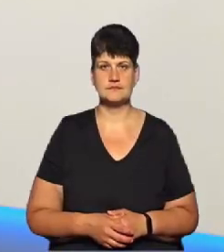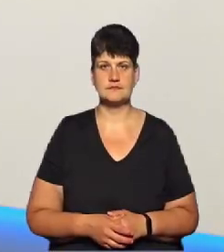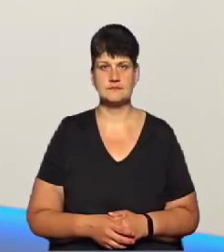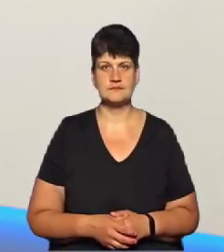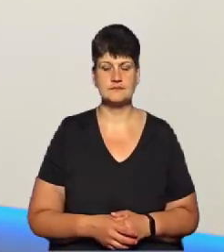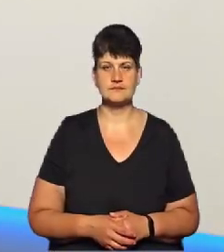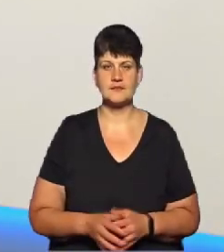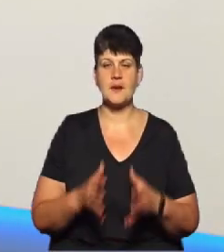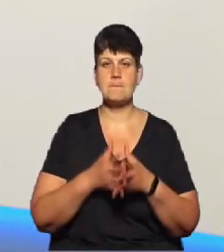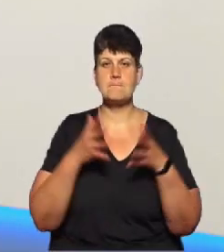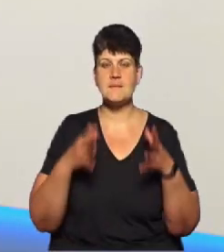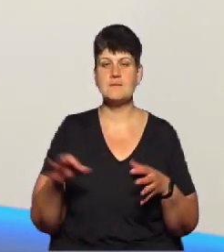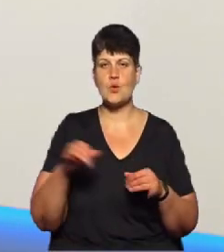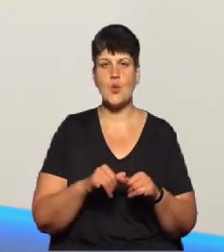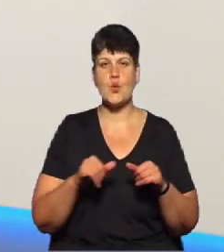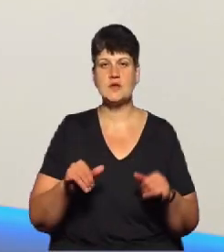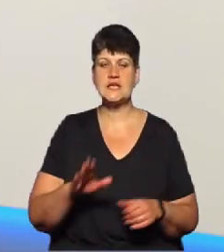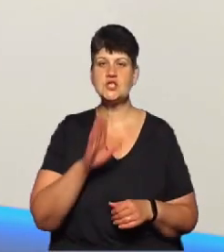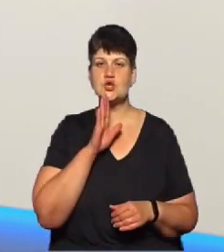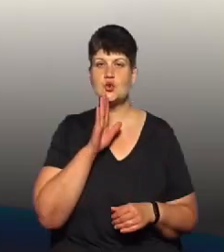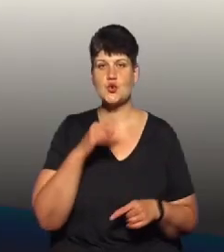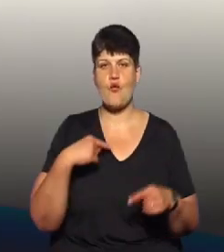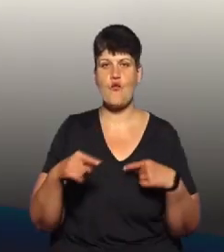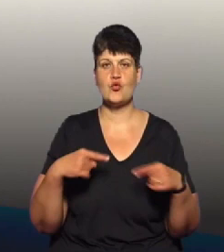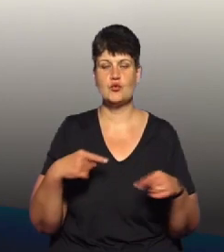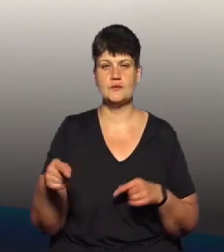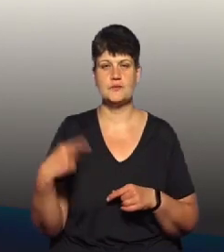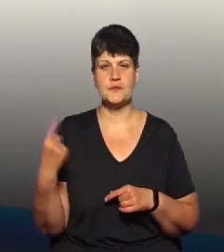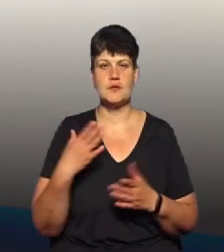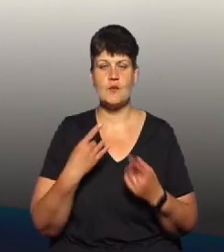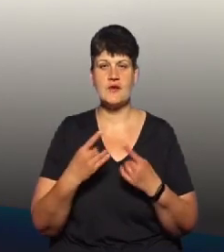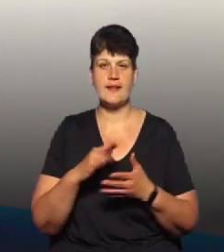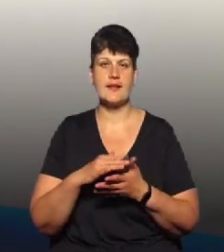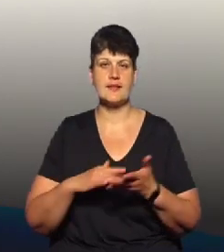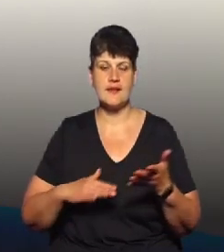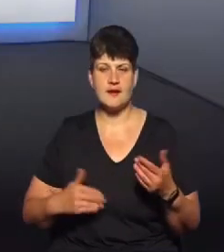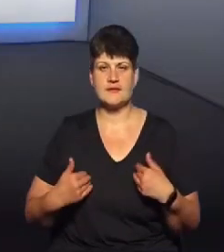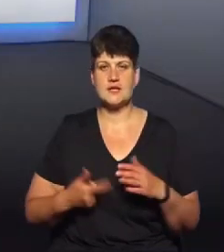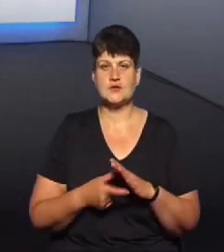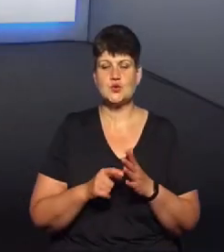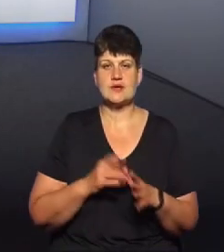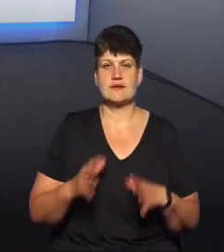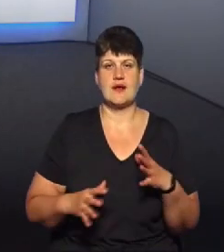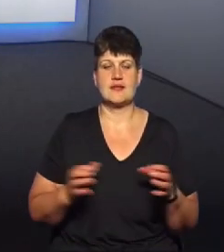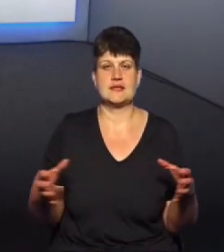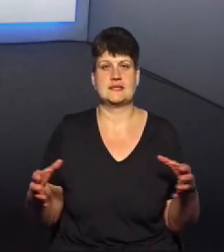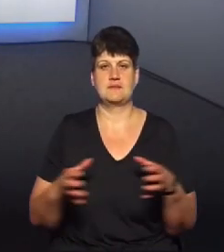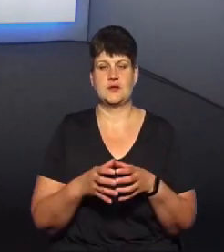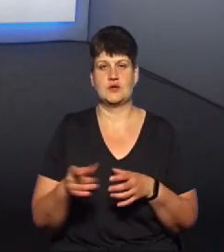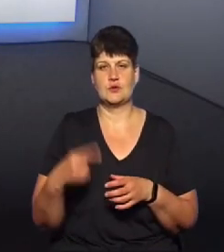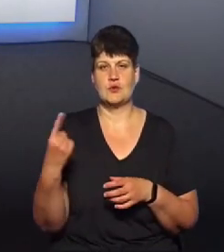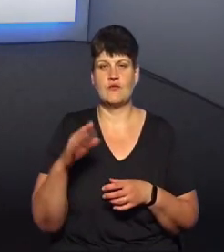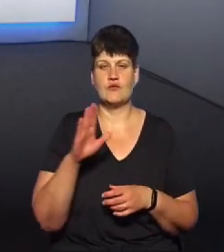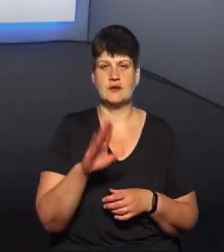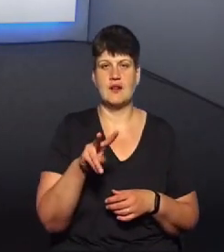Більше про розвиток жіночого футболу на Тернопільщині будемо говорити далі. В нашій студії тренер збірної Тернопільської області Володимир Левчук.